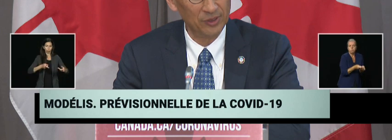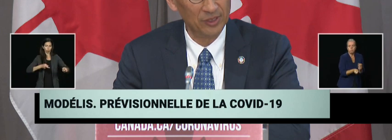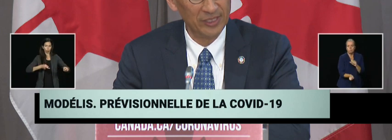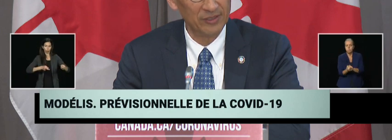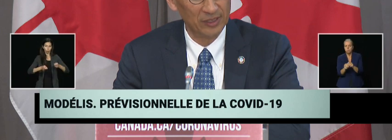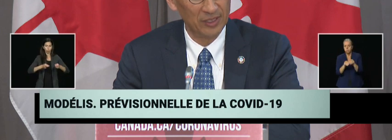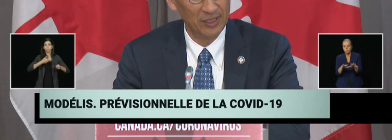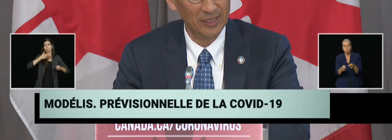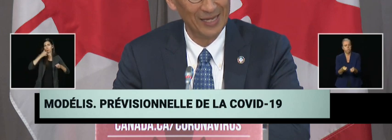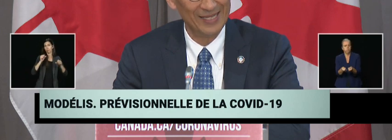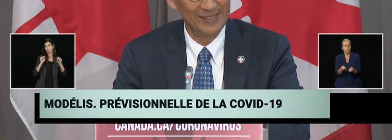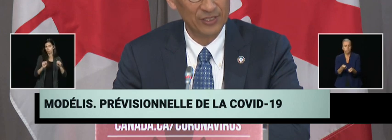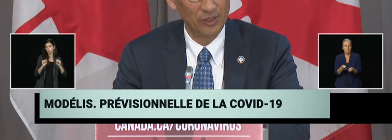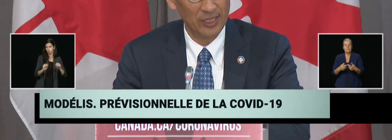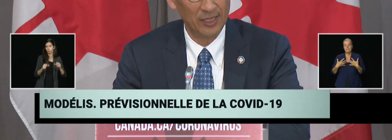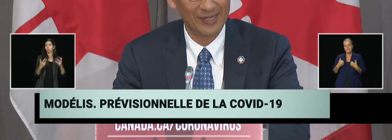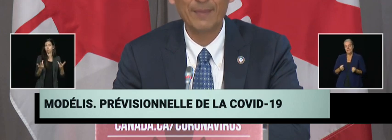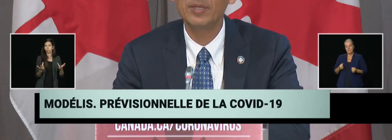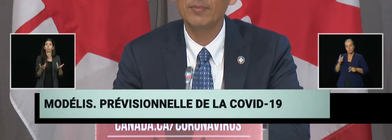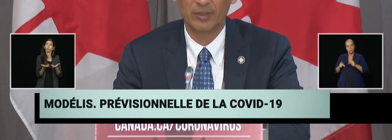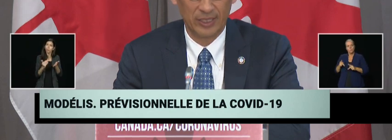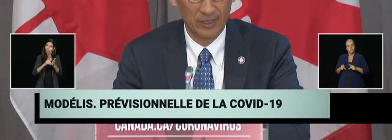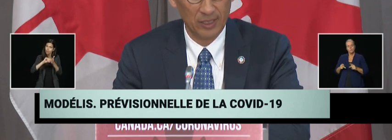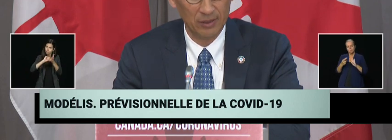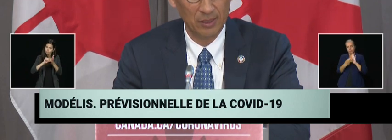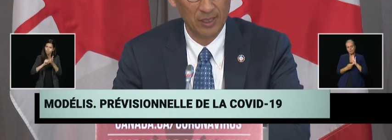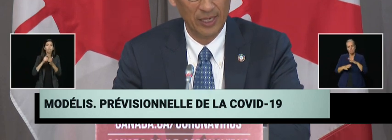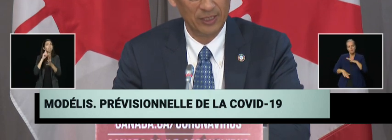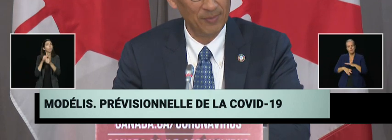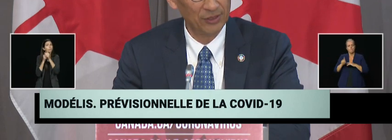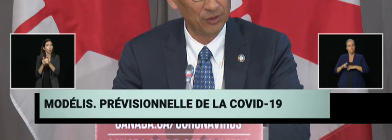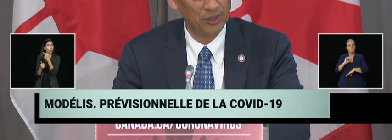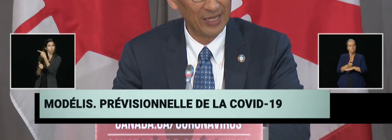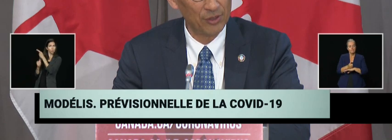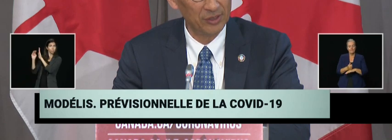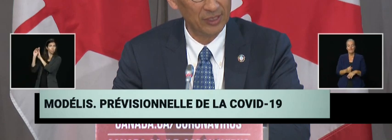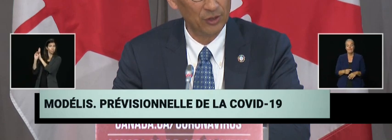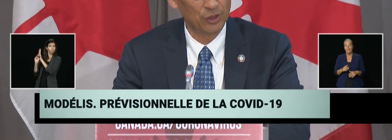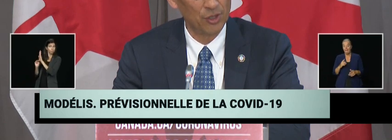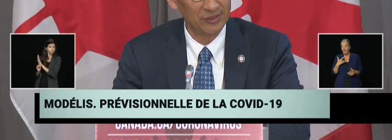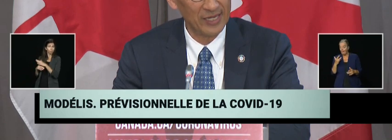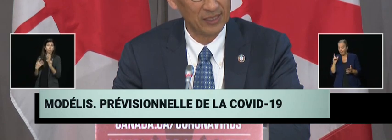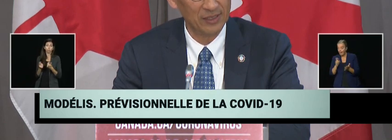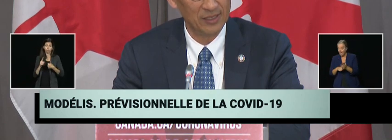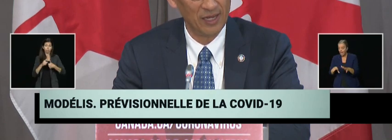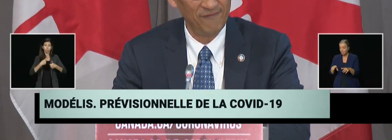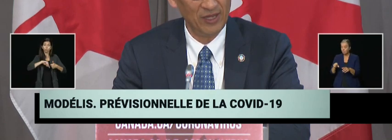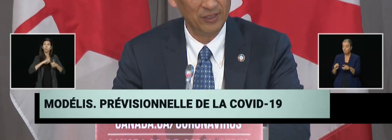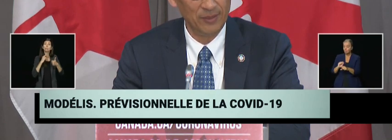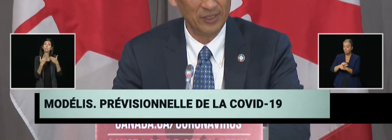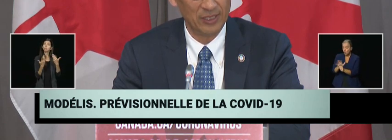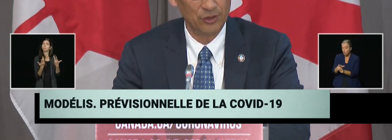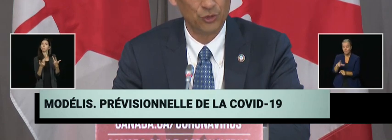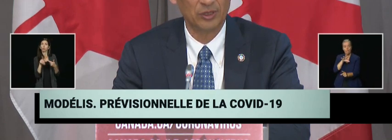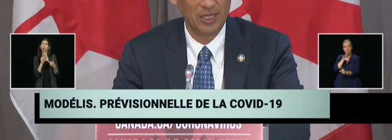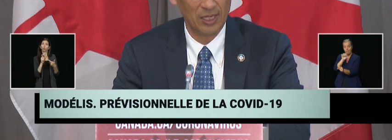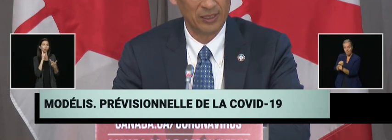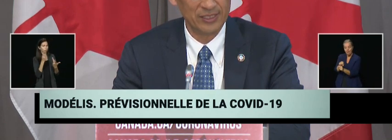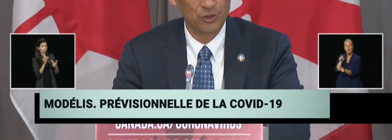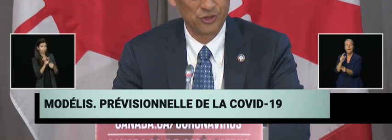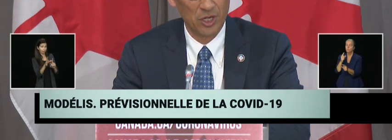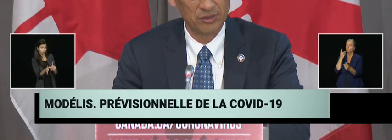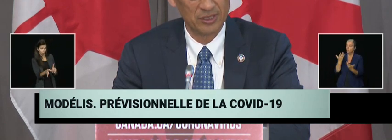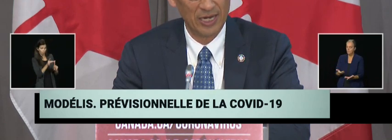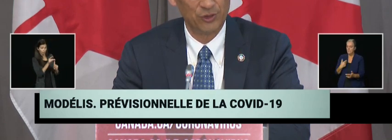capables de détecter et d'isoler rapidement les cas et de mettre en quarantaine leurs contacts afin de limiter toute